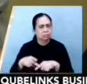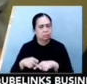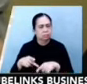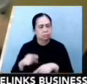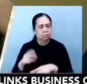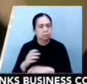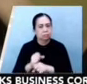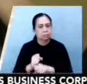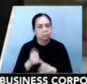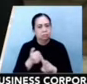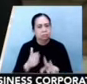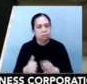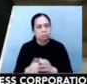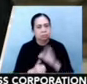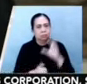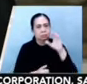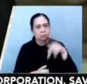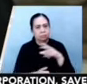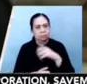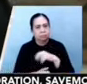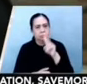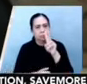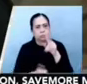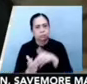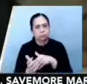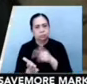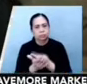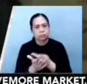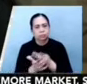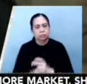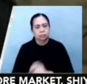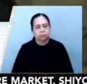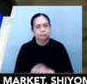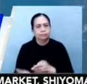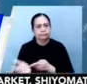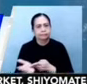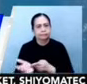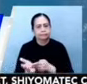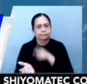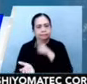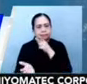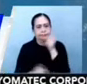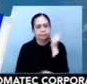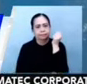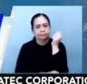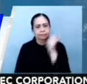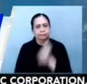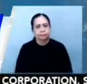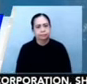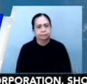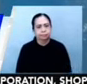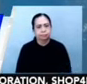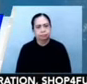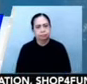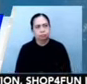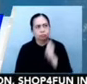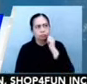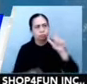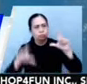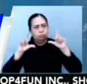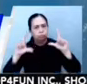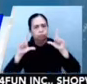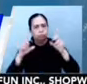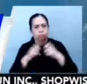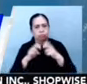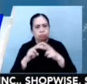biktima, cellphone at 2,000 piso. Aminado ang suspect sa pagnanakaw. Lagi po nila ang pinagbibigyan kahit di ako gumagawa, ako pa